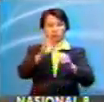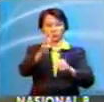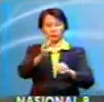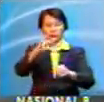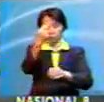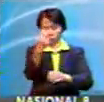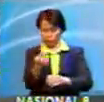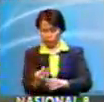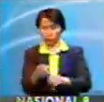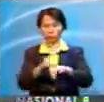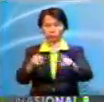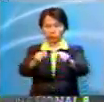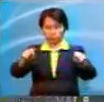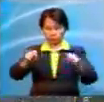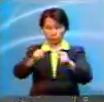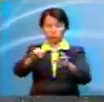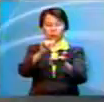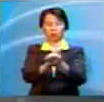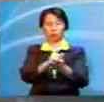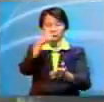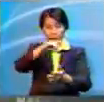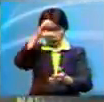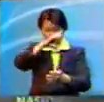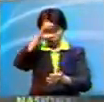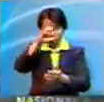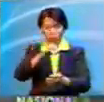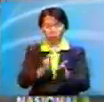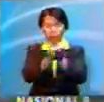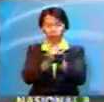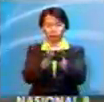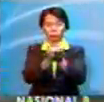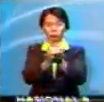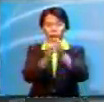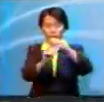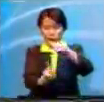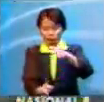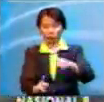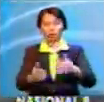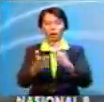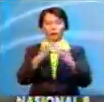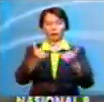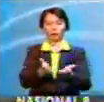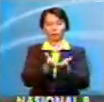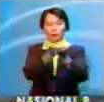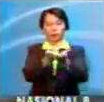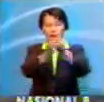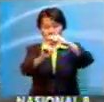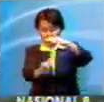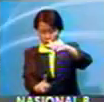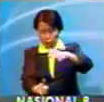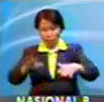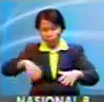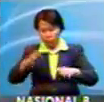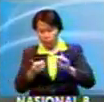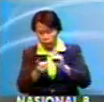selaman dilakukan di lokasi kejadian bagi mencari bangkai bot. Bagaimanapun, sehingga kini, bangkai bot berkenaan masih